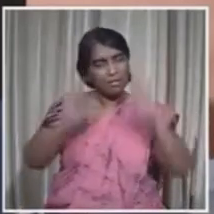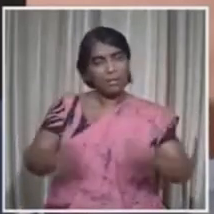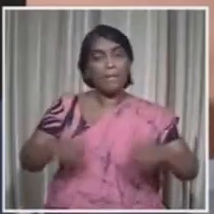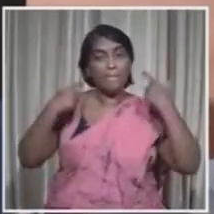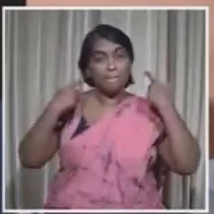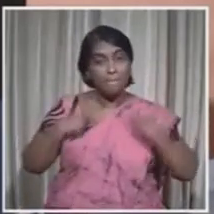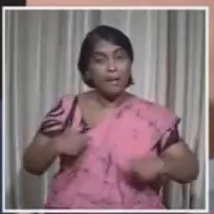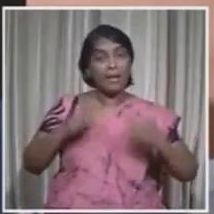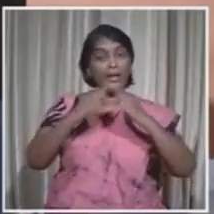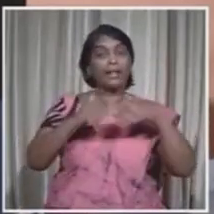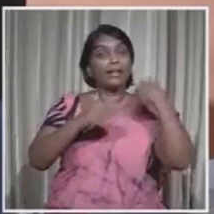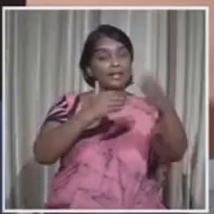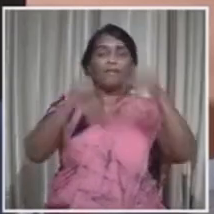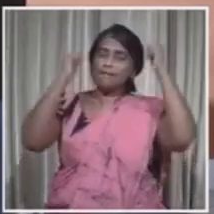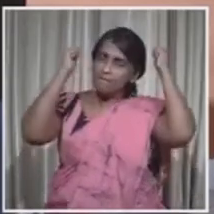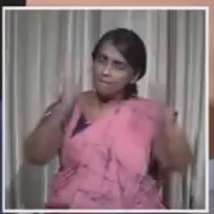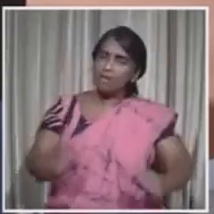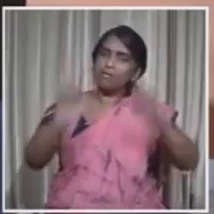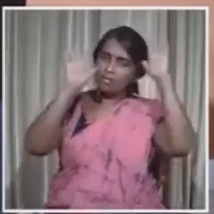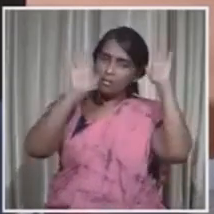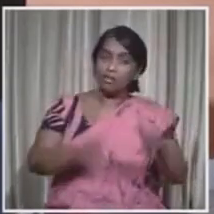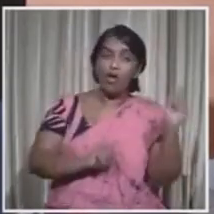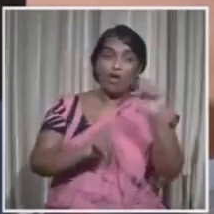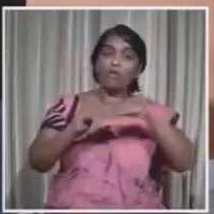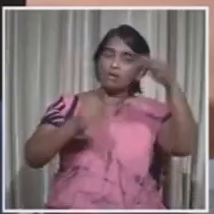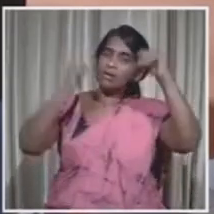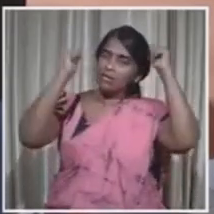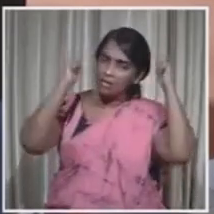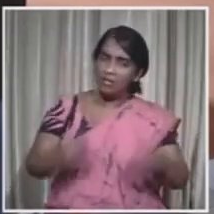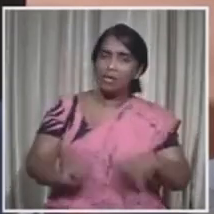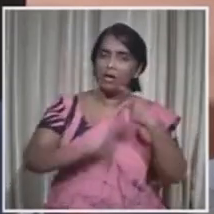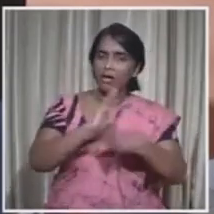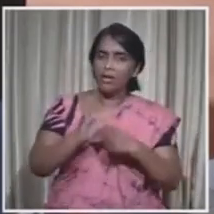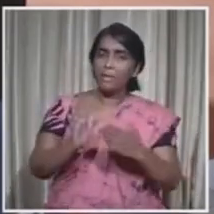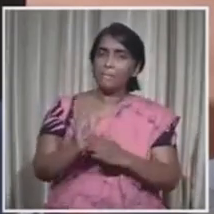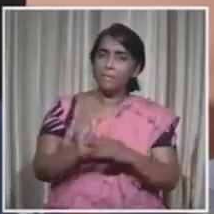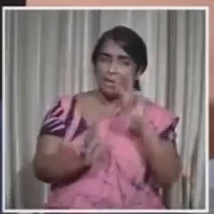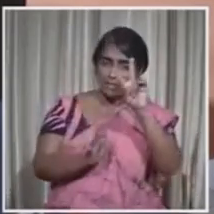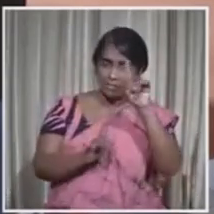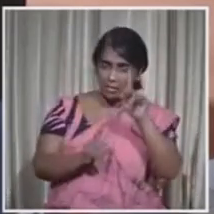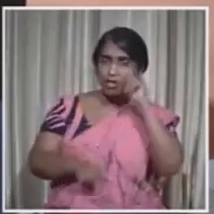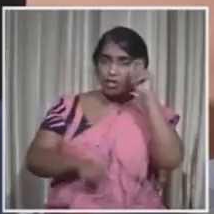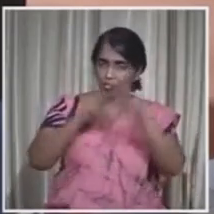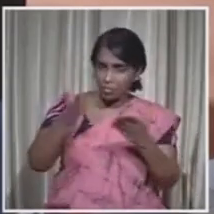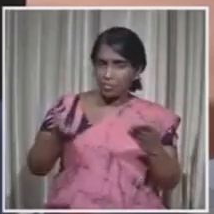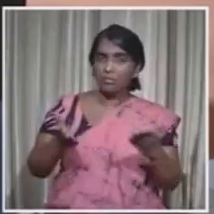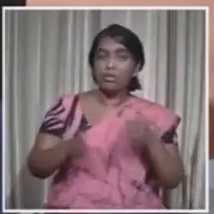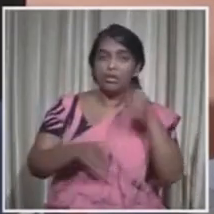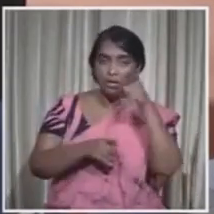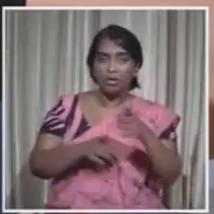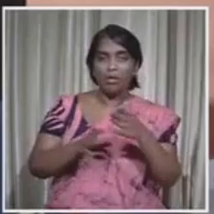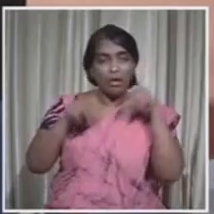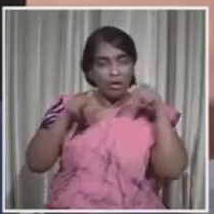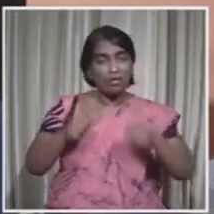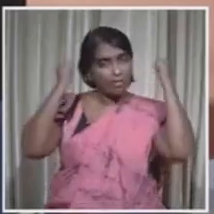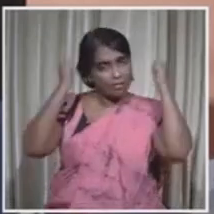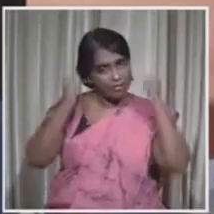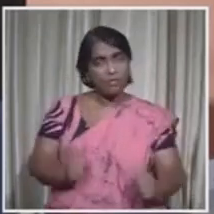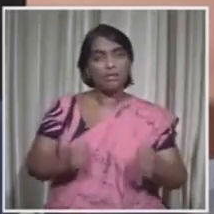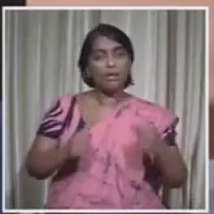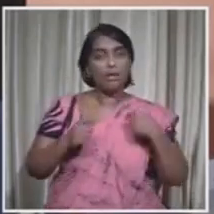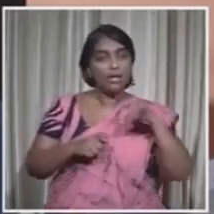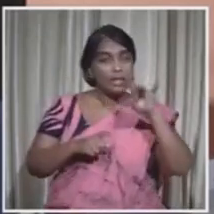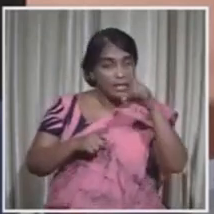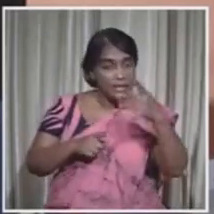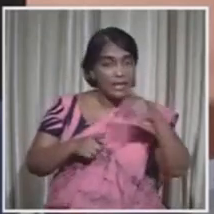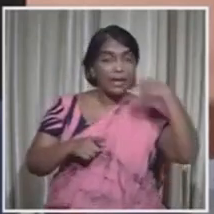ගේ ඉස්සරහා වාඩි වෙලා ඉන්න තමගේ ඔෆිස් එකේ ඉස්සරහා ලංකාවේ මිලියන 21ක් ජනතාව ඉන්නවා. ඔබතුමා ඕගොල්ලන් අද වාඩි වුණොත් අද 100ක්